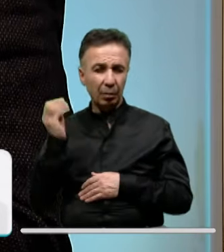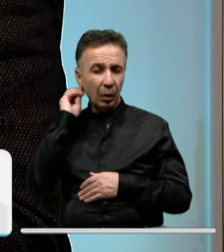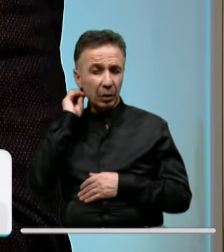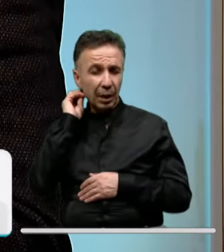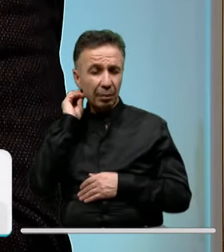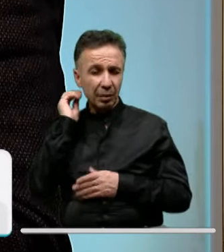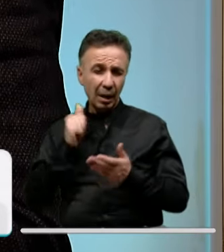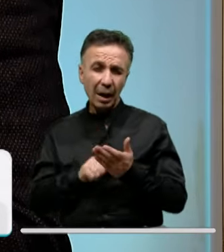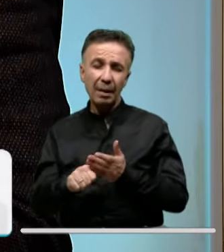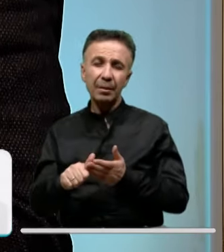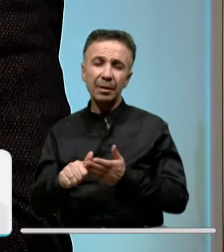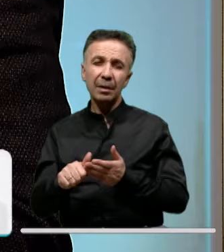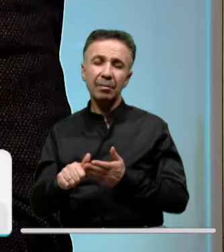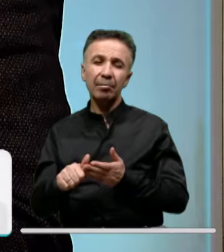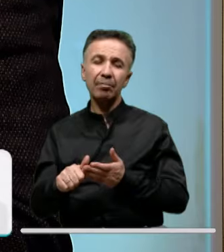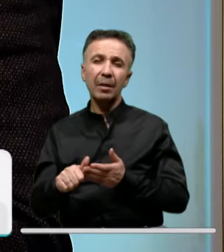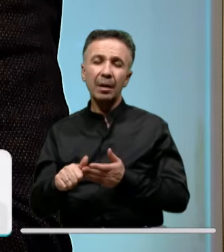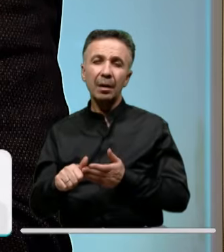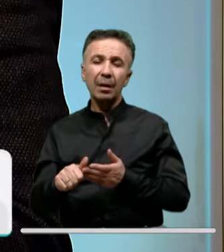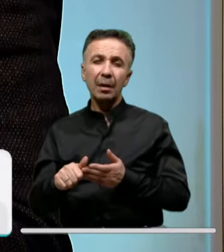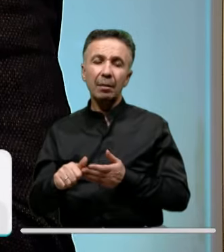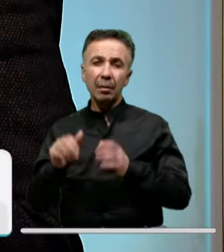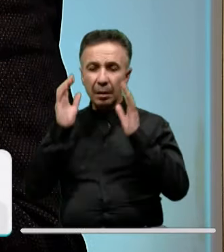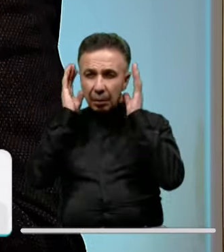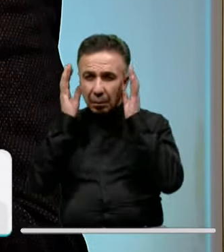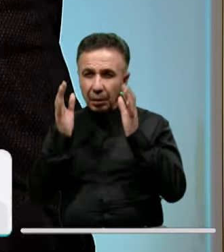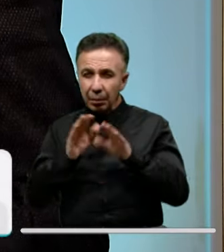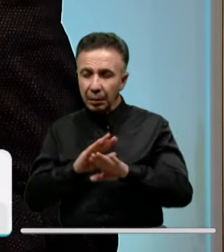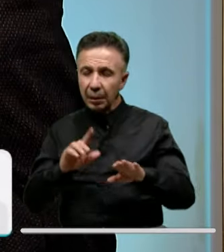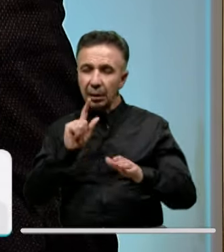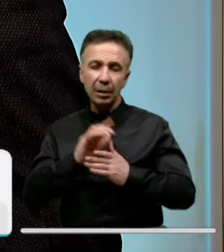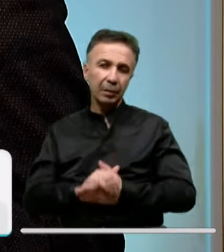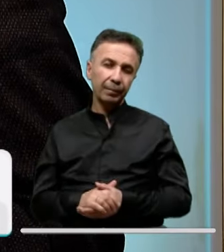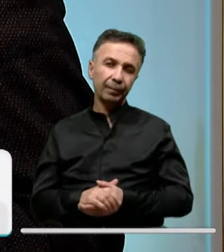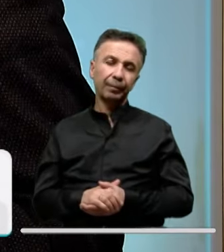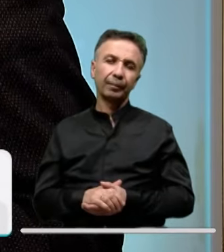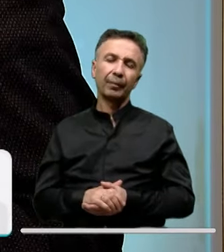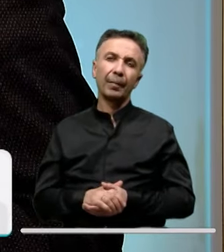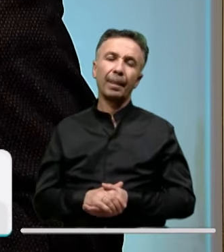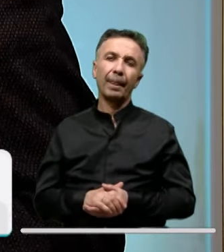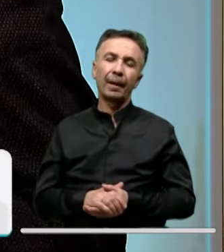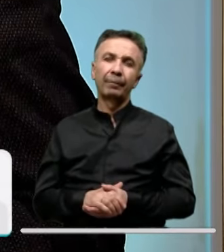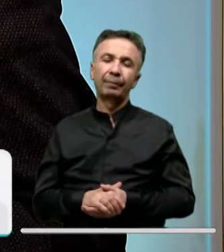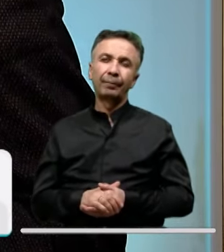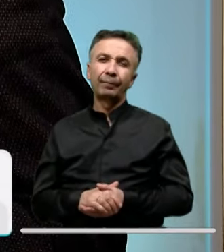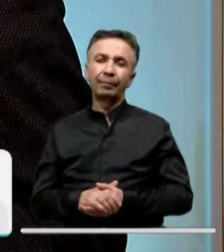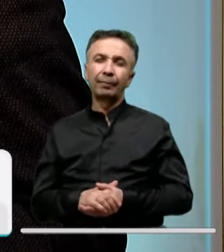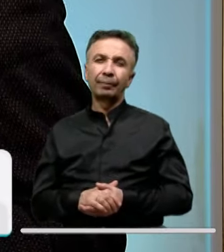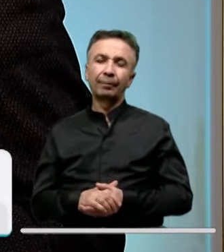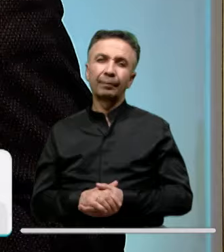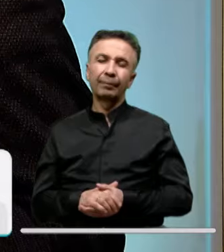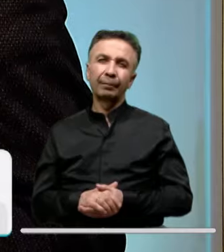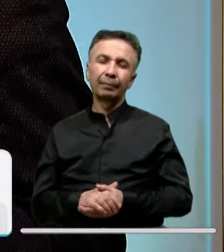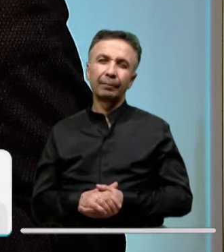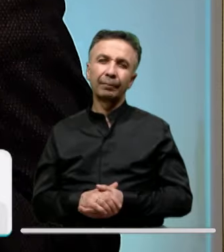Çıkarttıktan sonra da onu peyderpey veya ne kadar yapabiliyorsak biraz daha mesaimizi ibadet konusunda yoğunlaştırarak bundan sonra artık ne oluyor? Eksiye